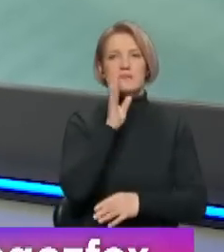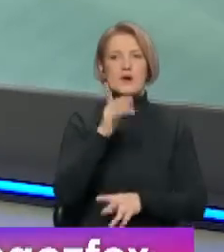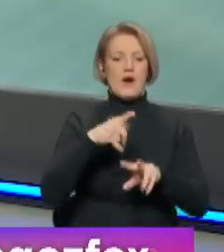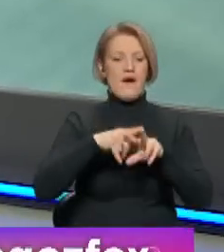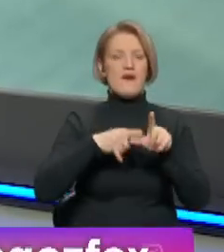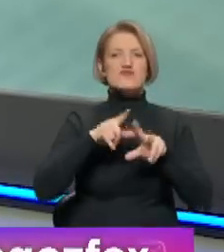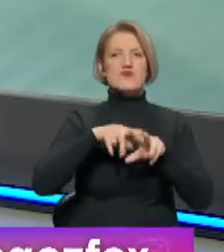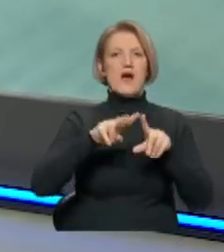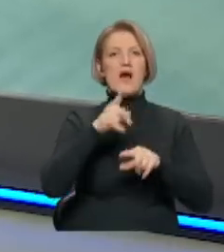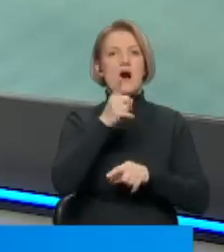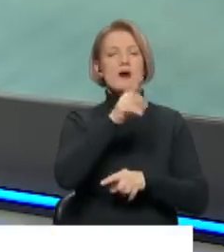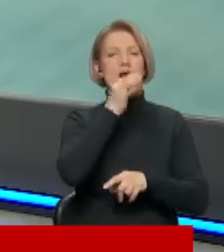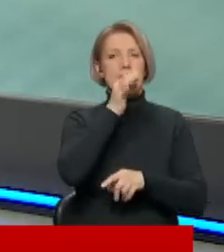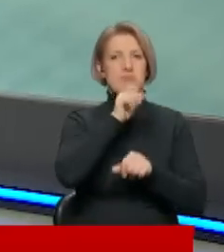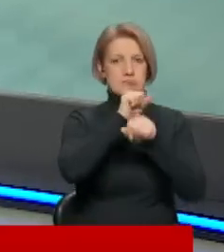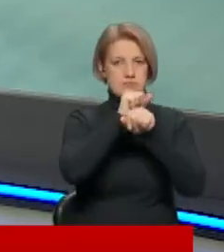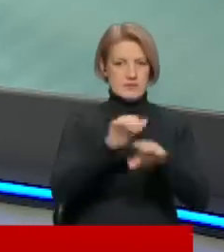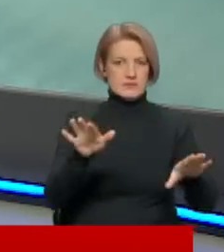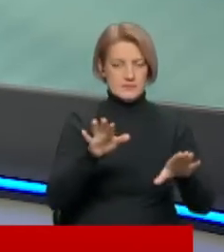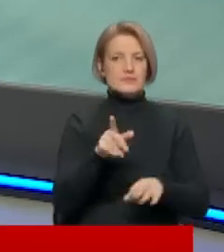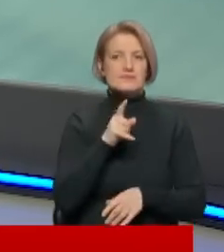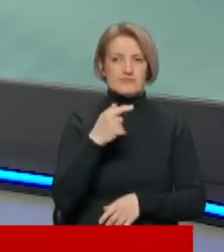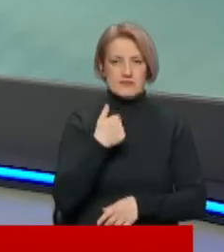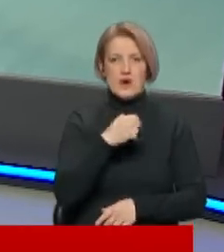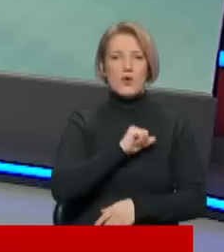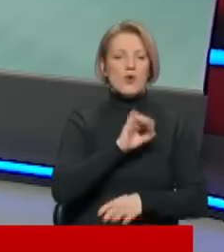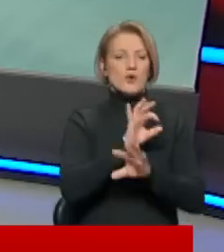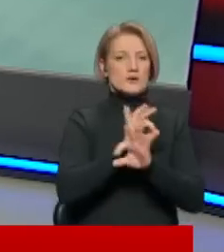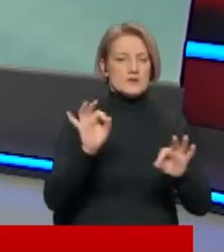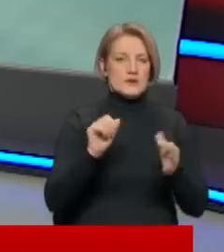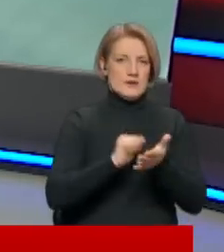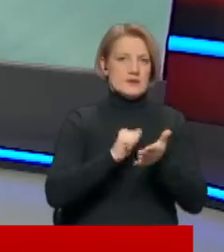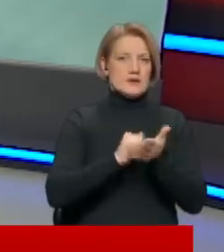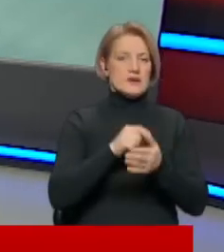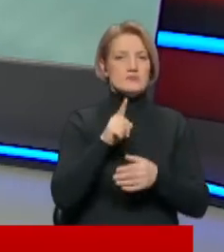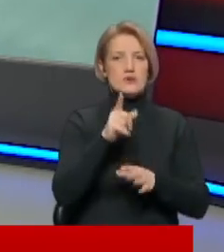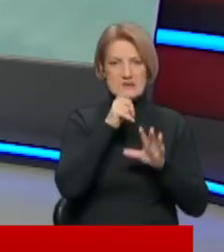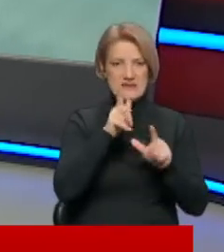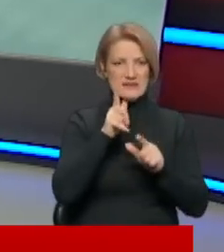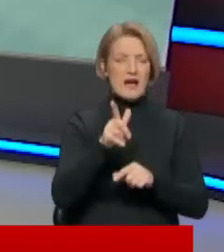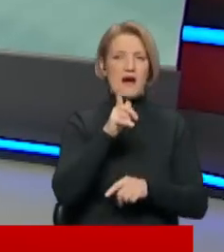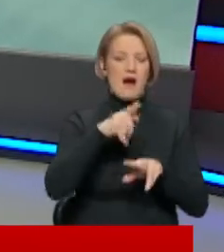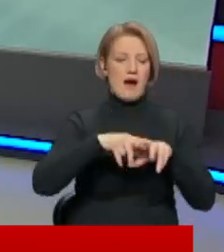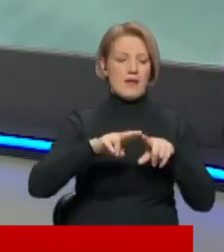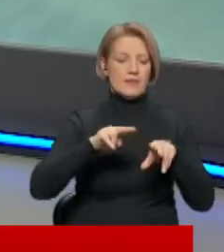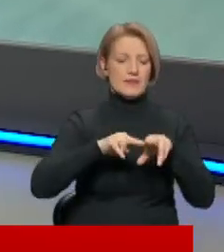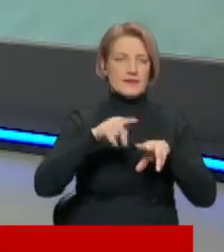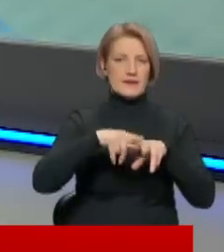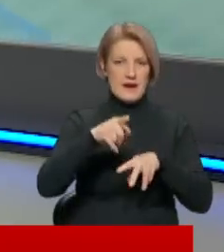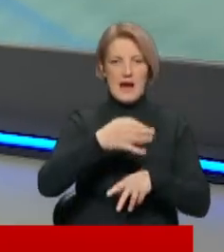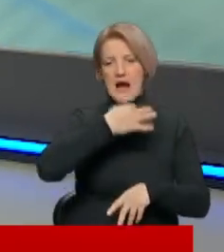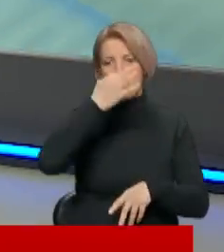ajanslardan geçen bir haberdi Biz de Korkusuz gazetesindeki bu sesleri Anka Haber Ajansı